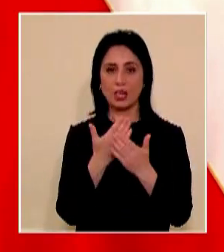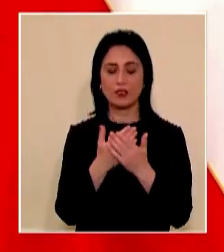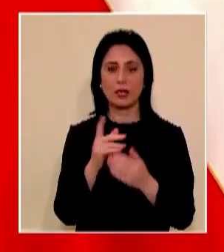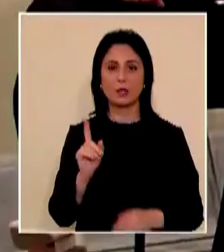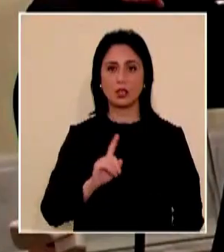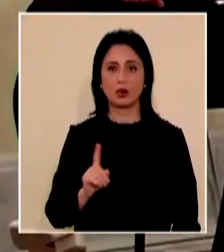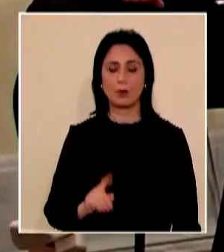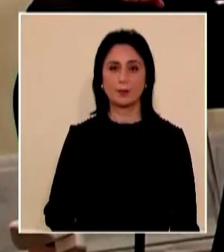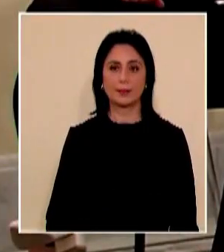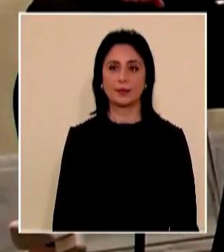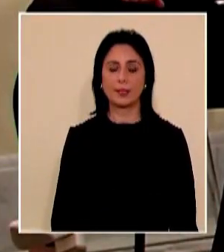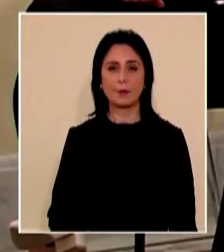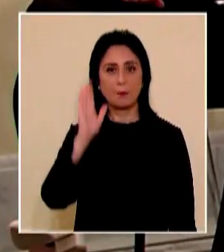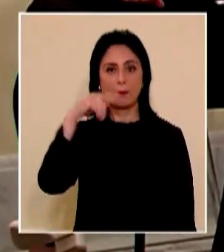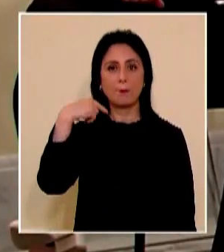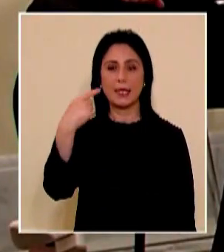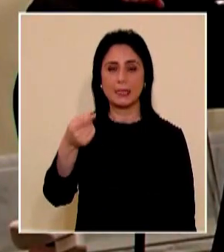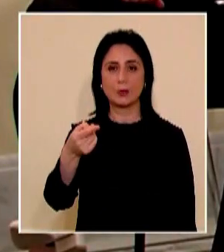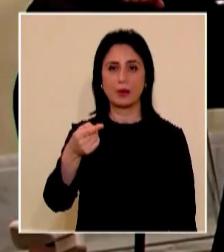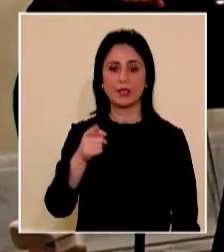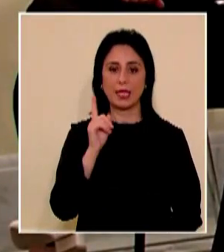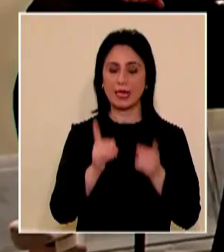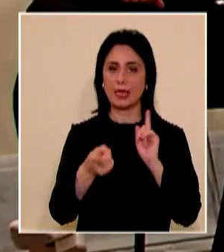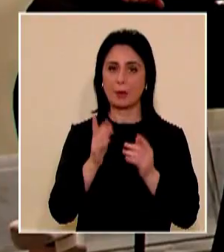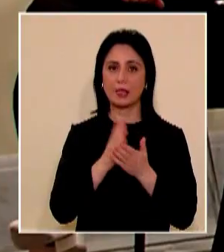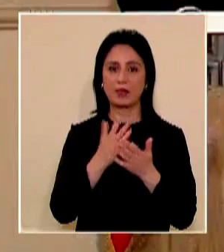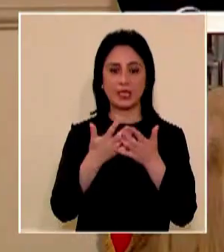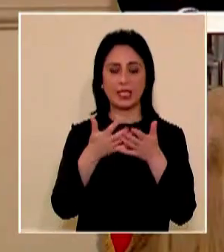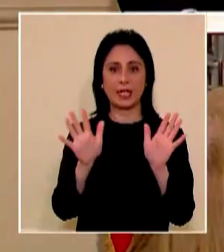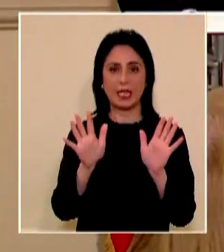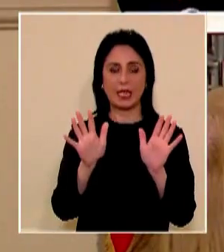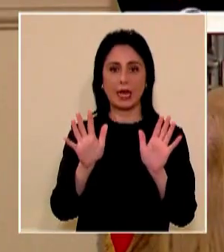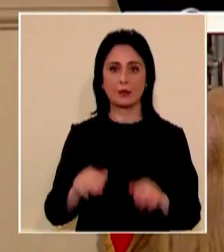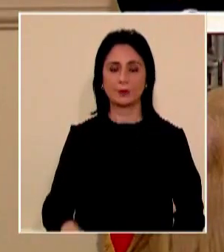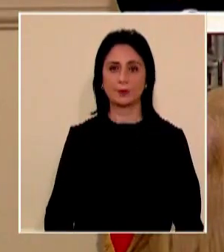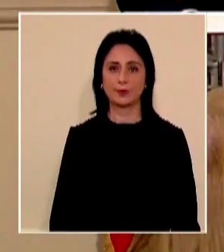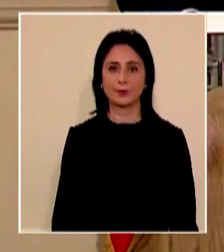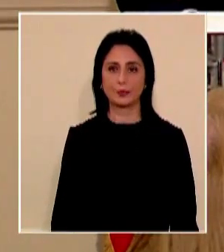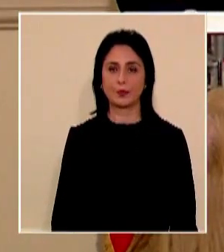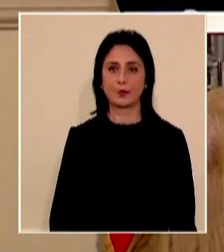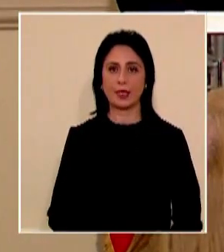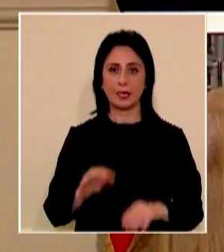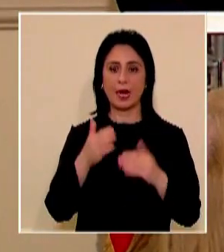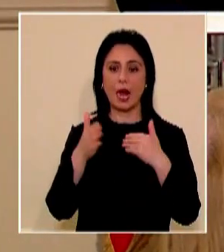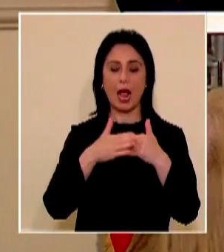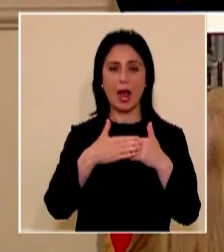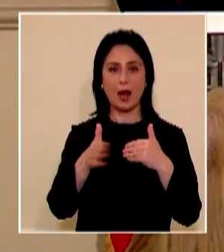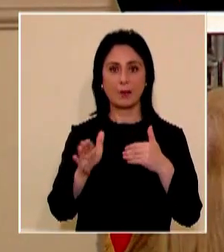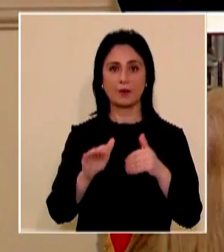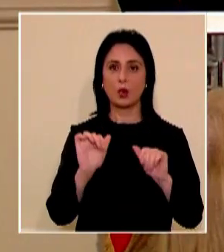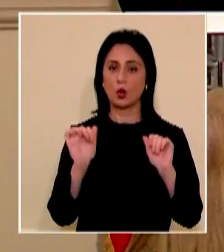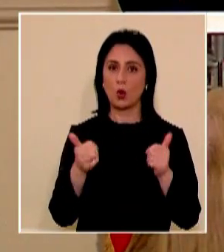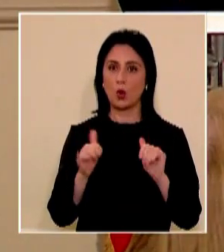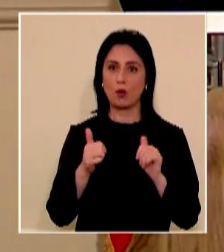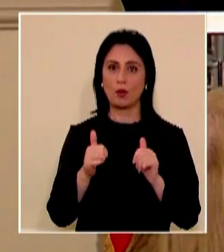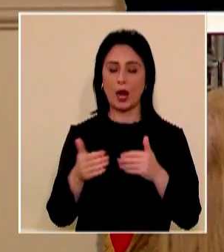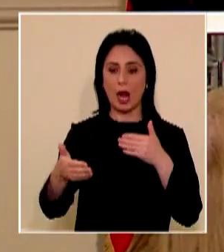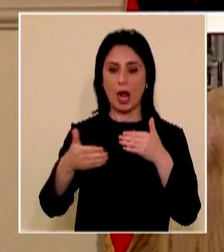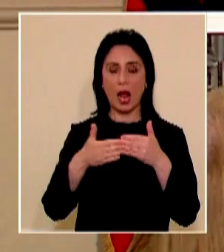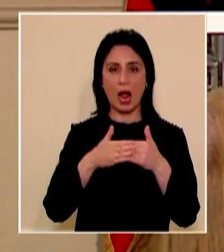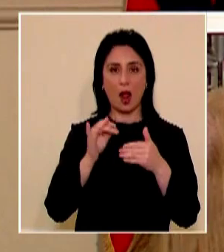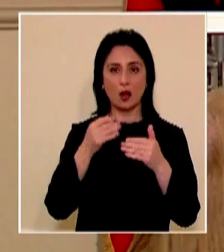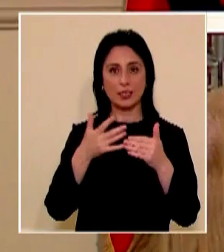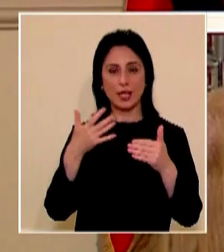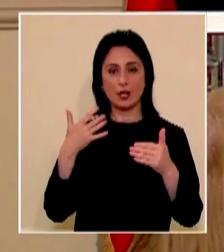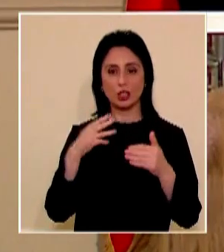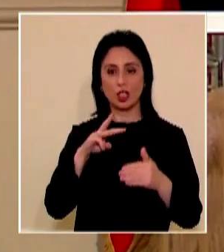guačvenepsrom perspektiva nam budatari zria karebi rogors ahlo